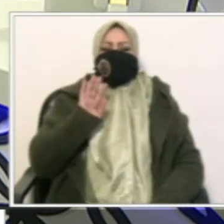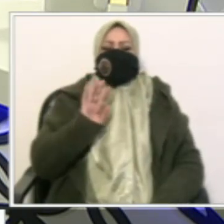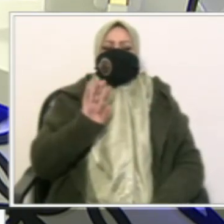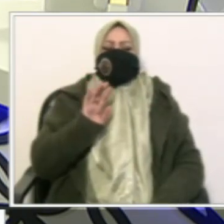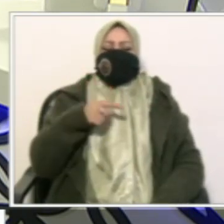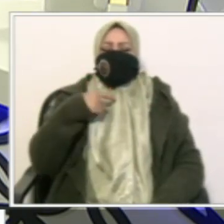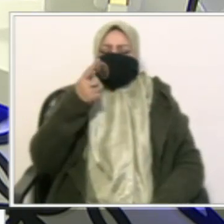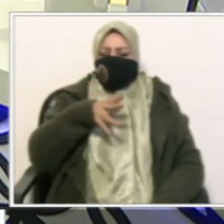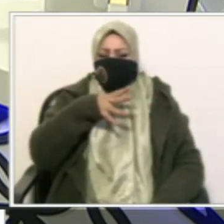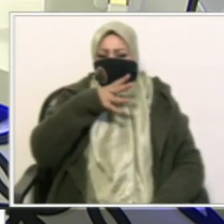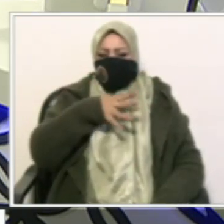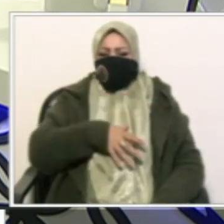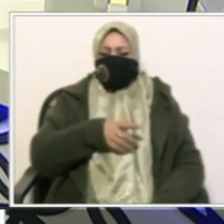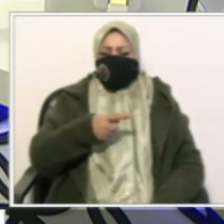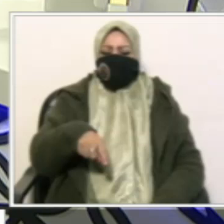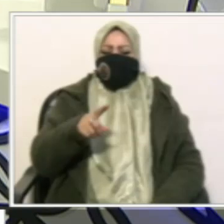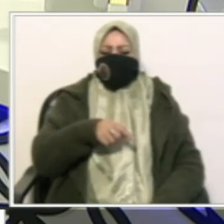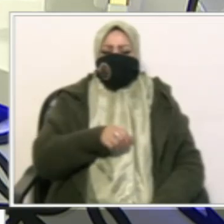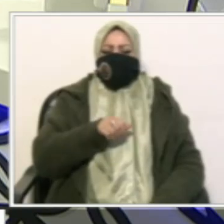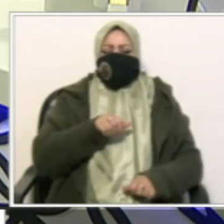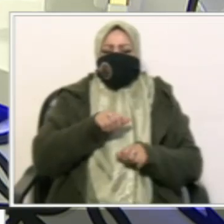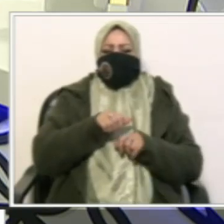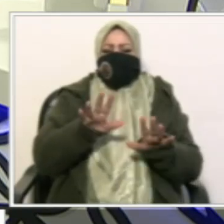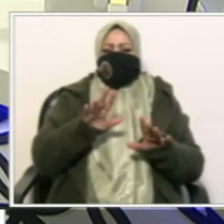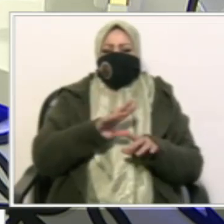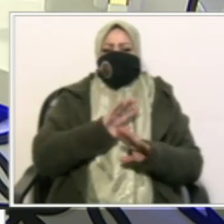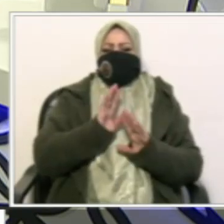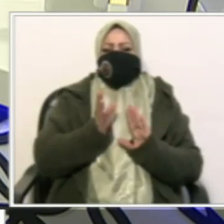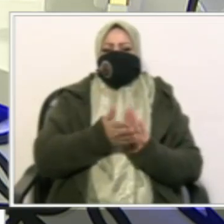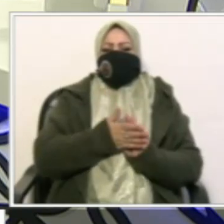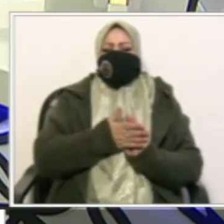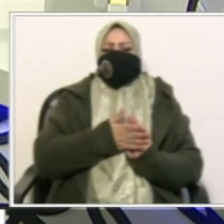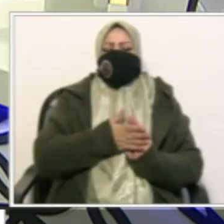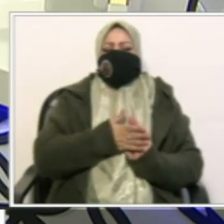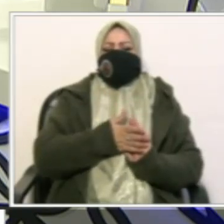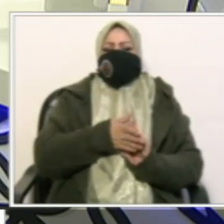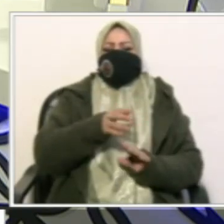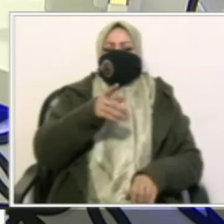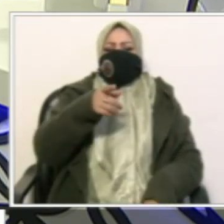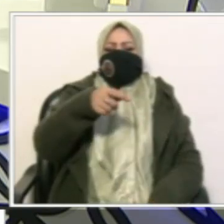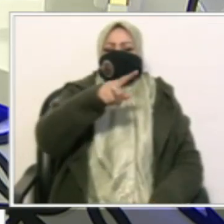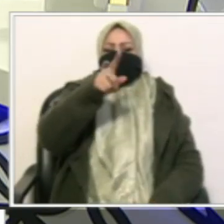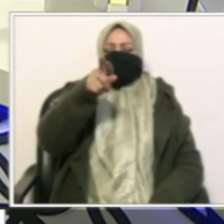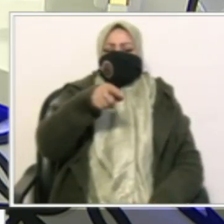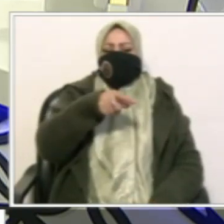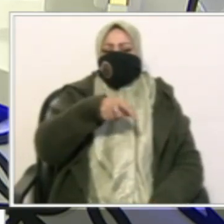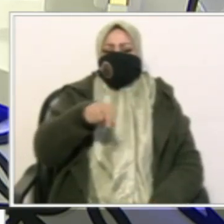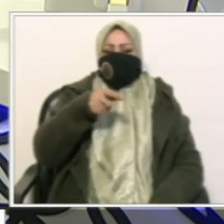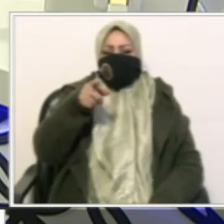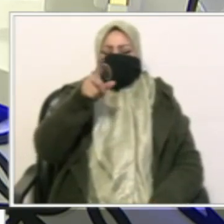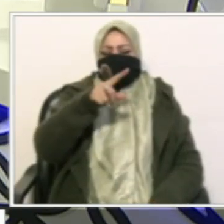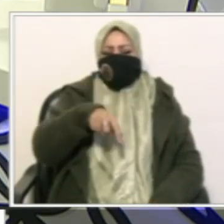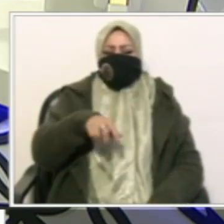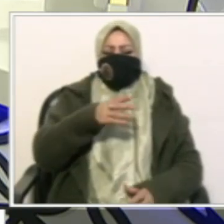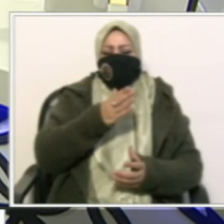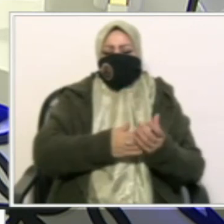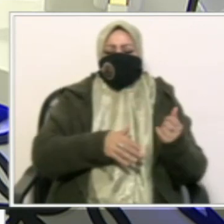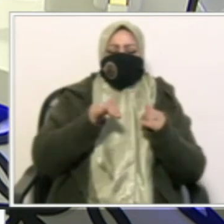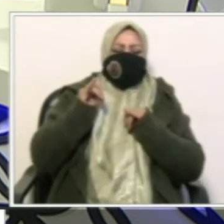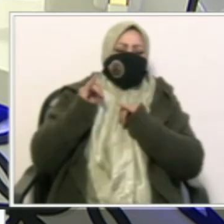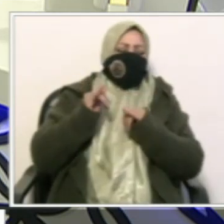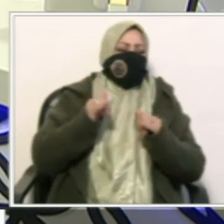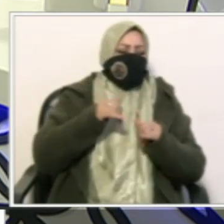في التيك توك يا شيخ. مثل العاصين اللي هذوما يتبعوا في التيك توك وتاركين اطفالهم. الان امس انا جيت خبر في